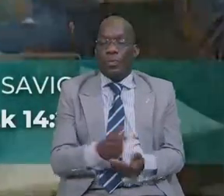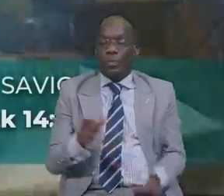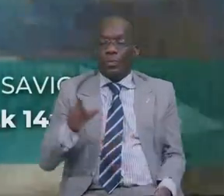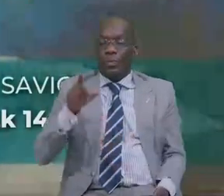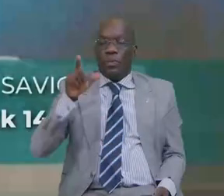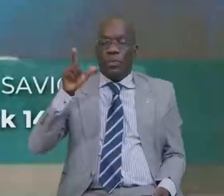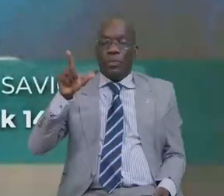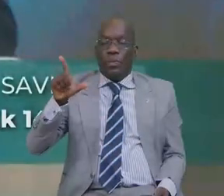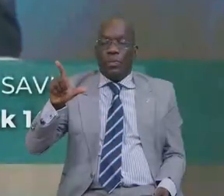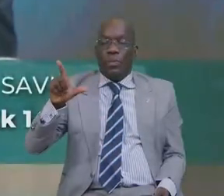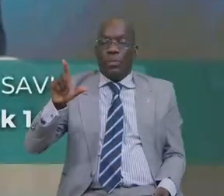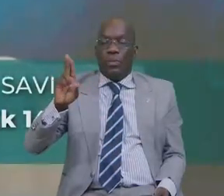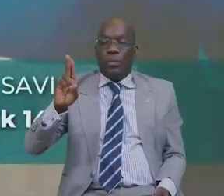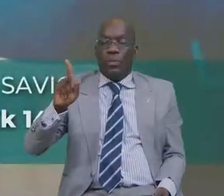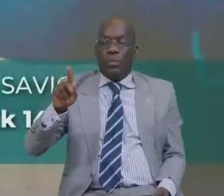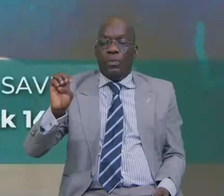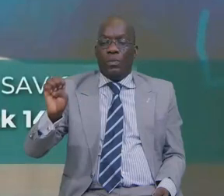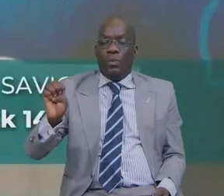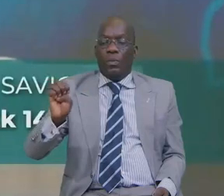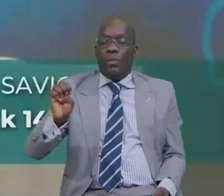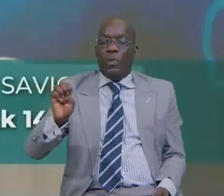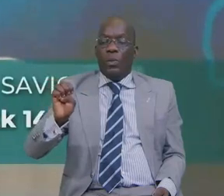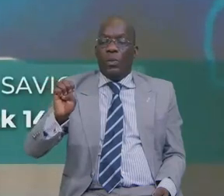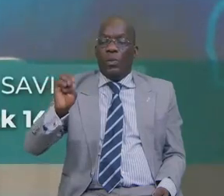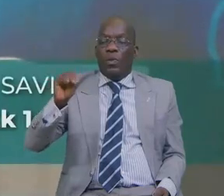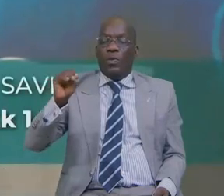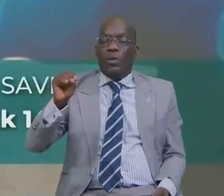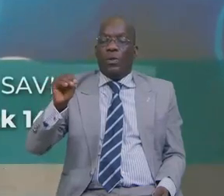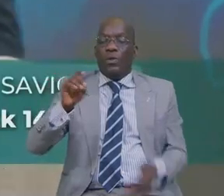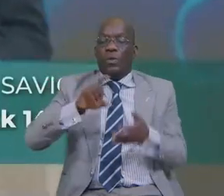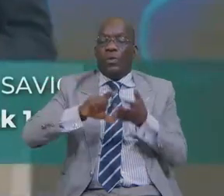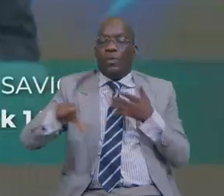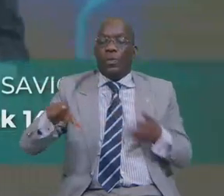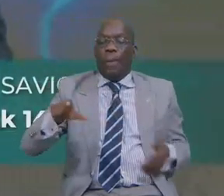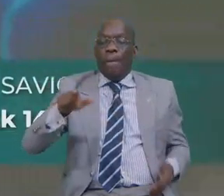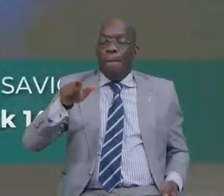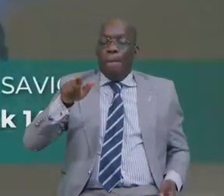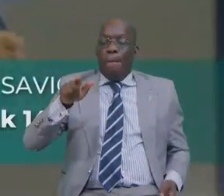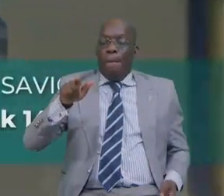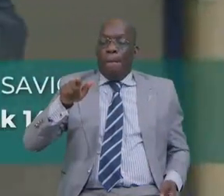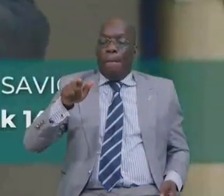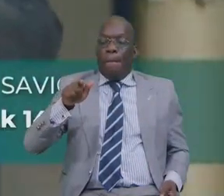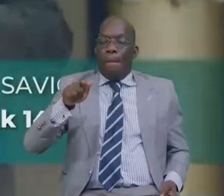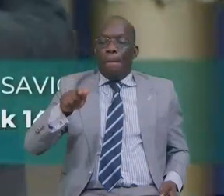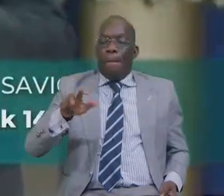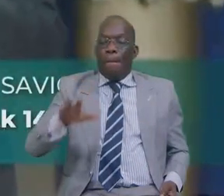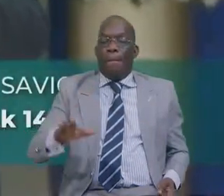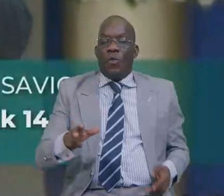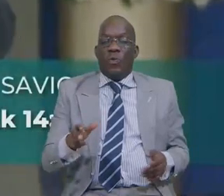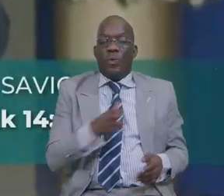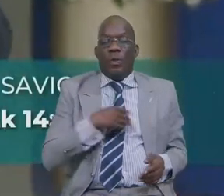En Luc chapitre 14, verset 23. Luc 14, 23.